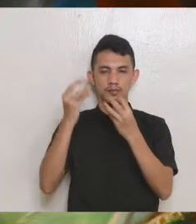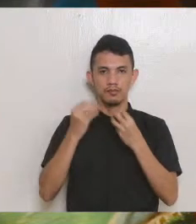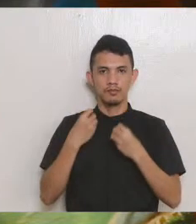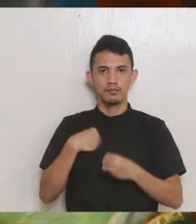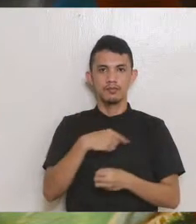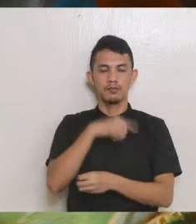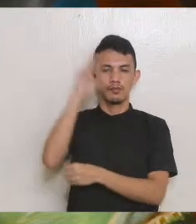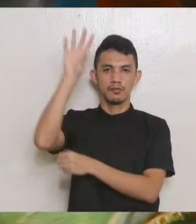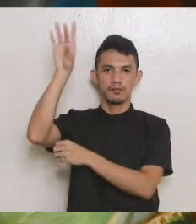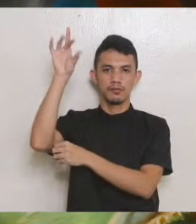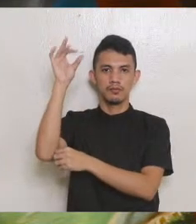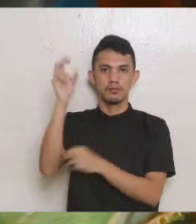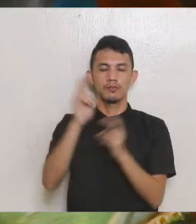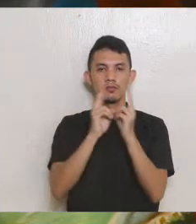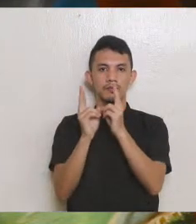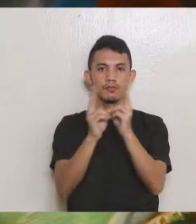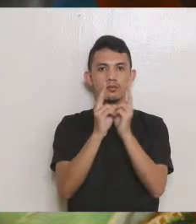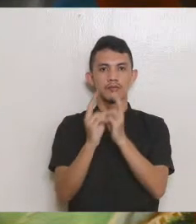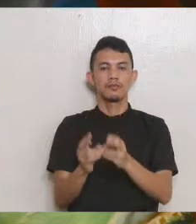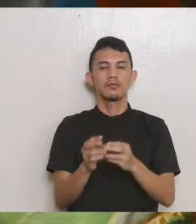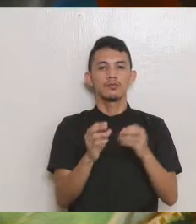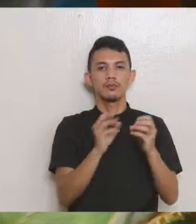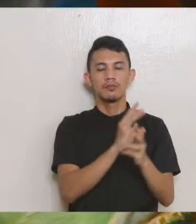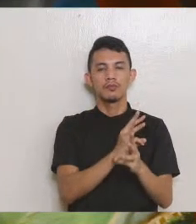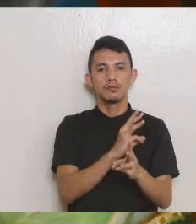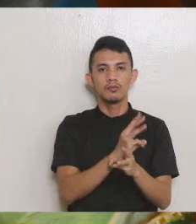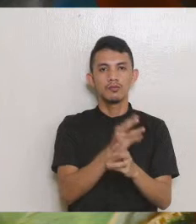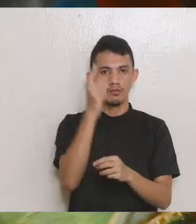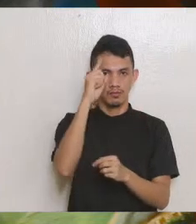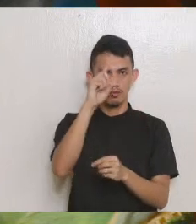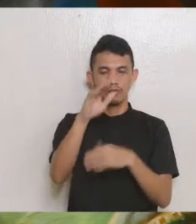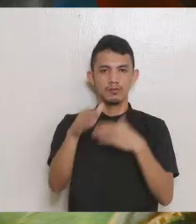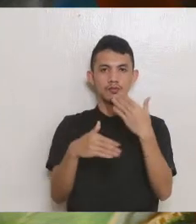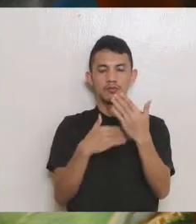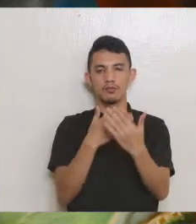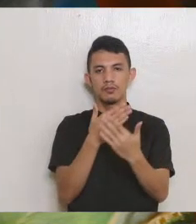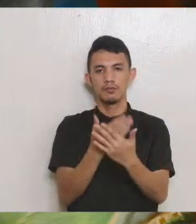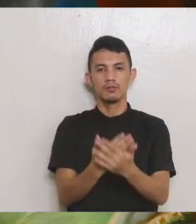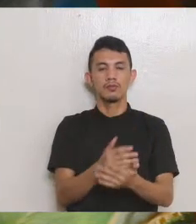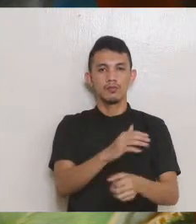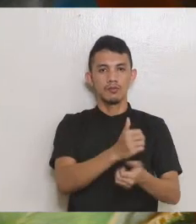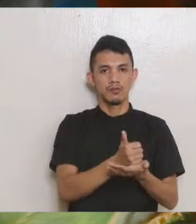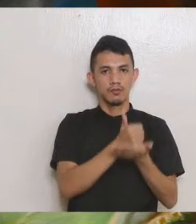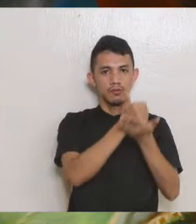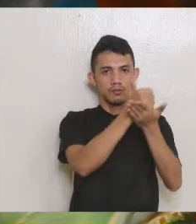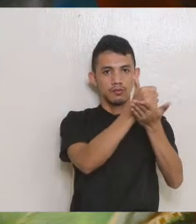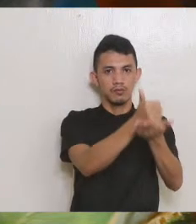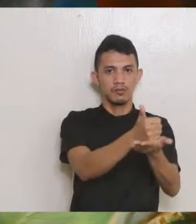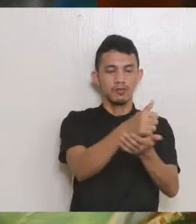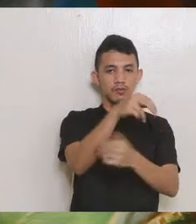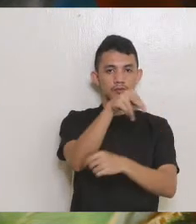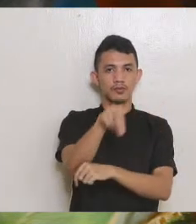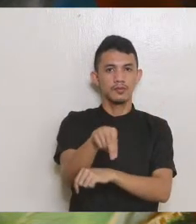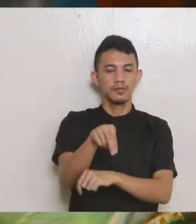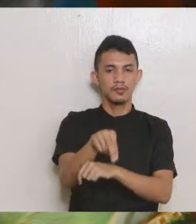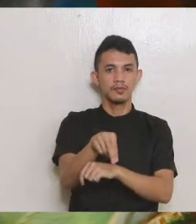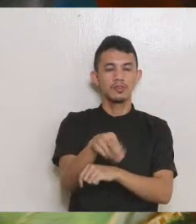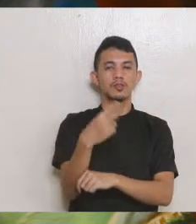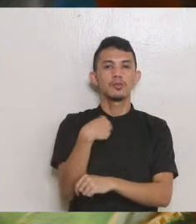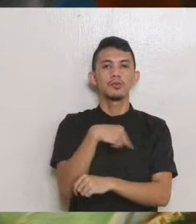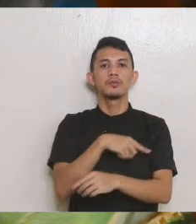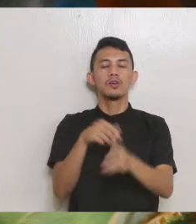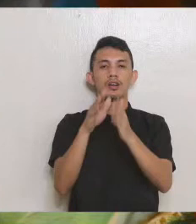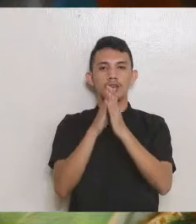magkahiusa kami sa pagbuhat alang sa kaayuhan sa tanan ug pagtabang sa mga nagkinahanglan. Kini